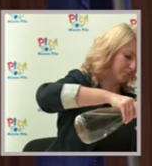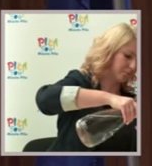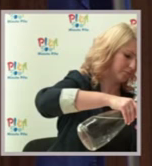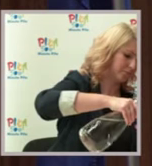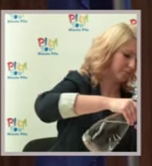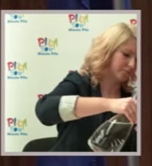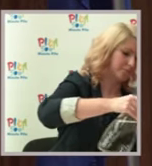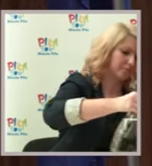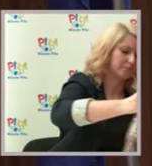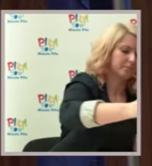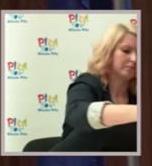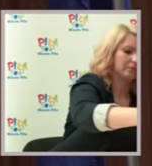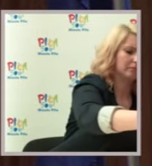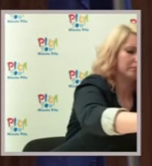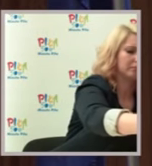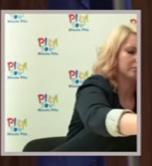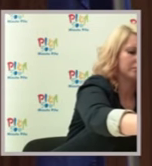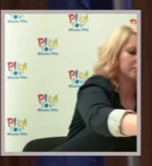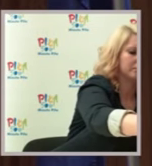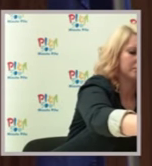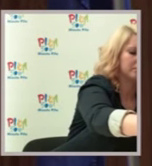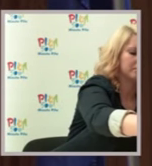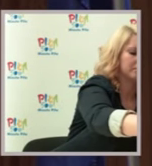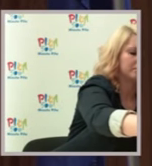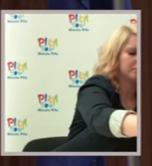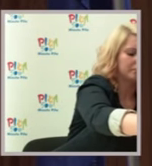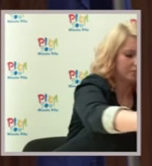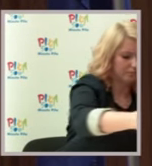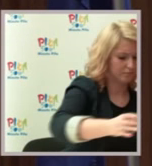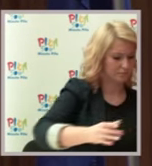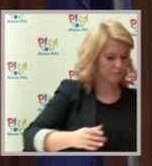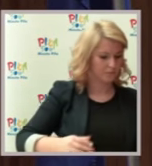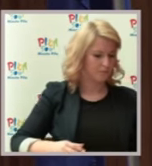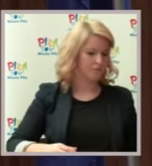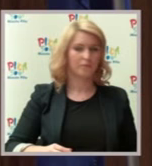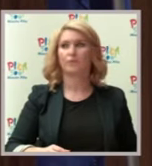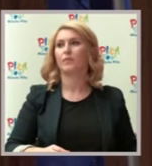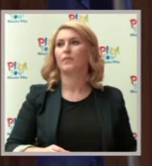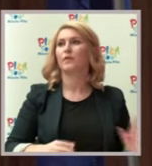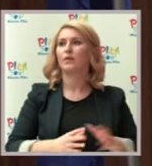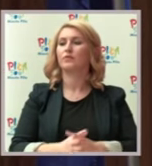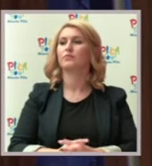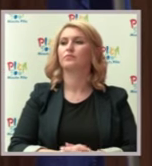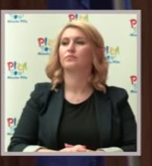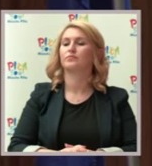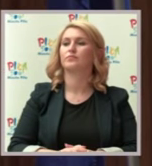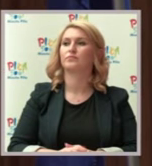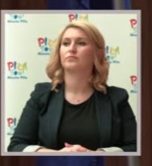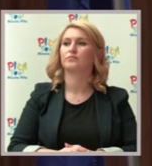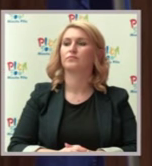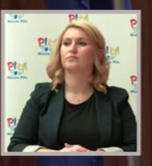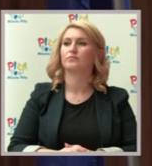kanwie prywatnych pomysłów, prywatnych działań, często biznesowych, a nieraz nie. To oznacza,